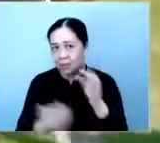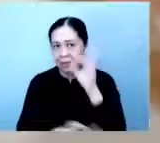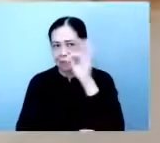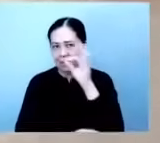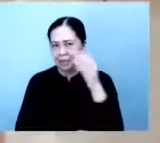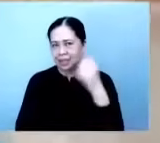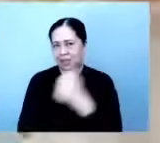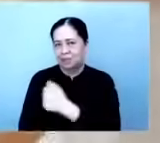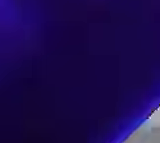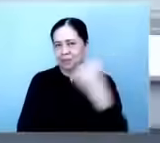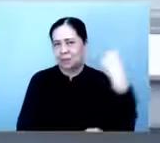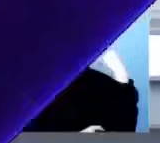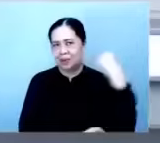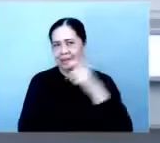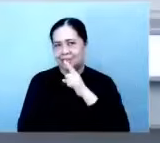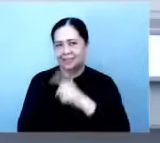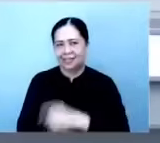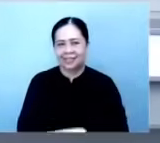talaga!